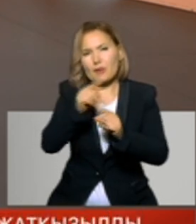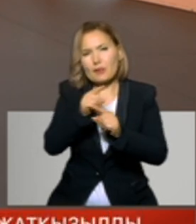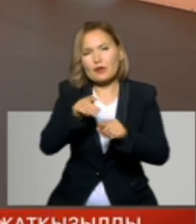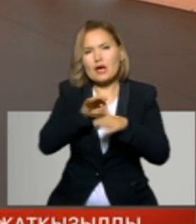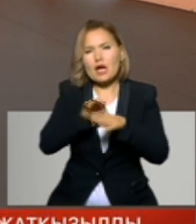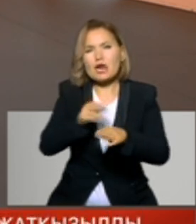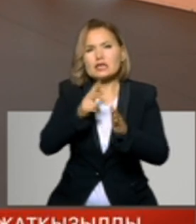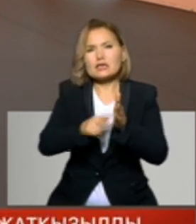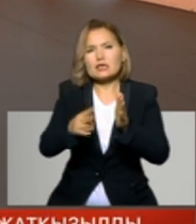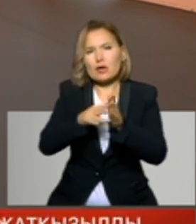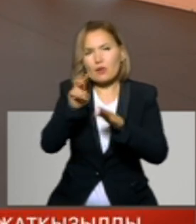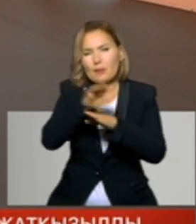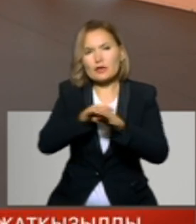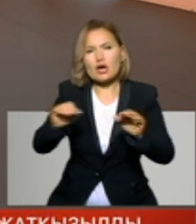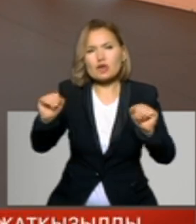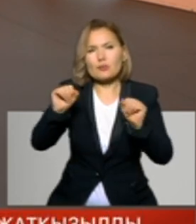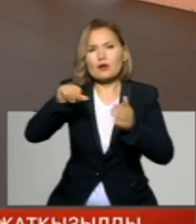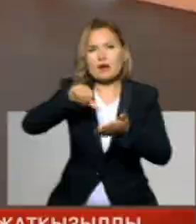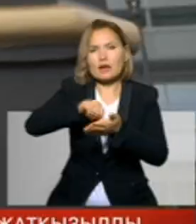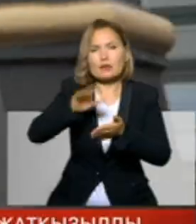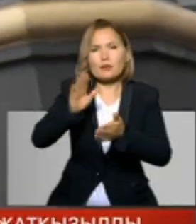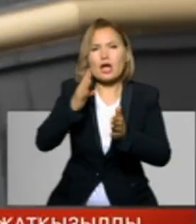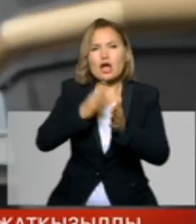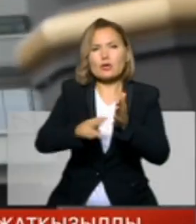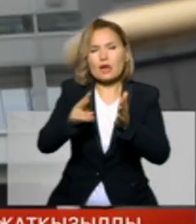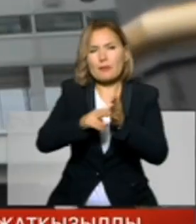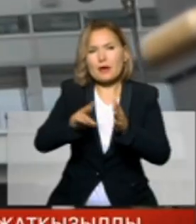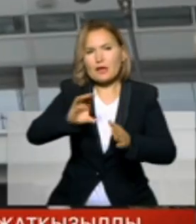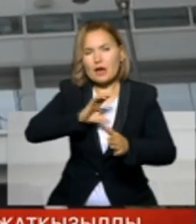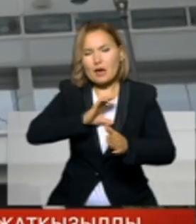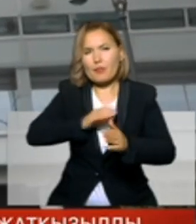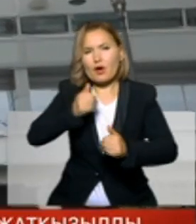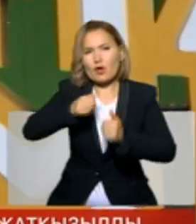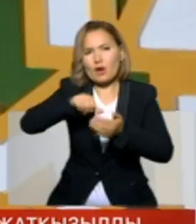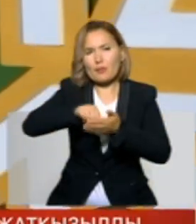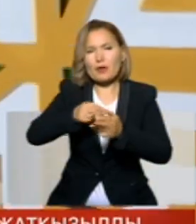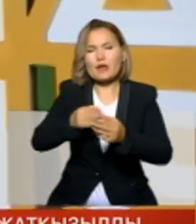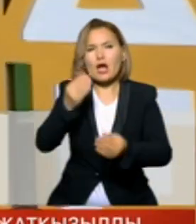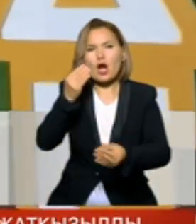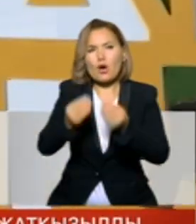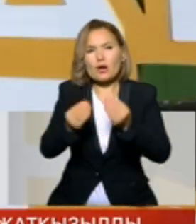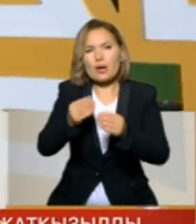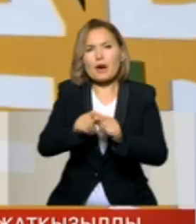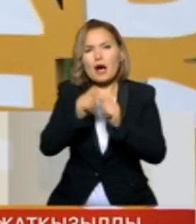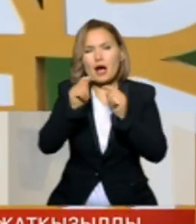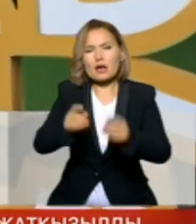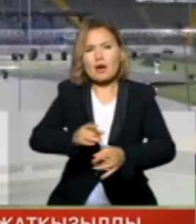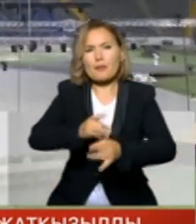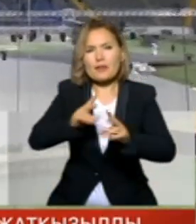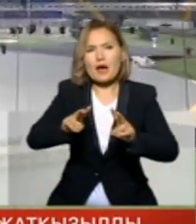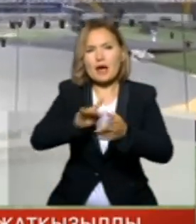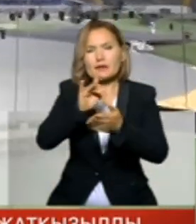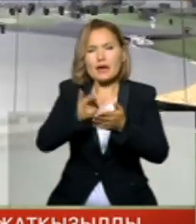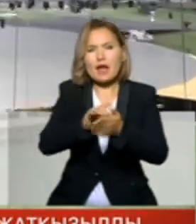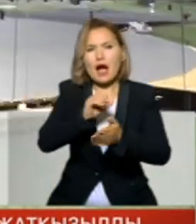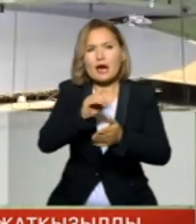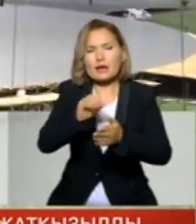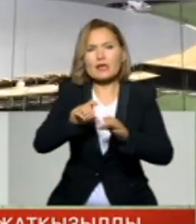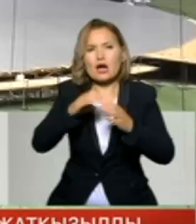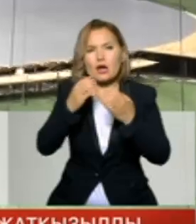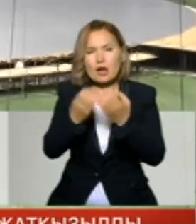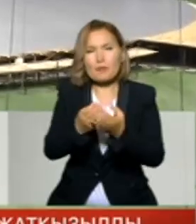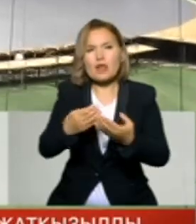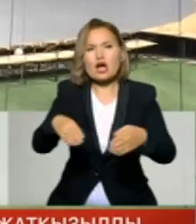Оған 89 елден спортшылар қатысады. 97 медаль сарапқа салынады. Көшпенділер ойындарының ашылуы Астана Арена стадионында